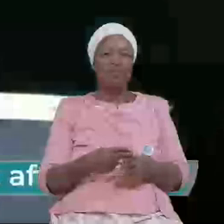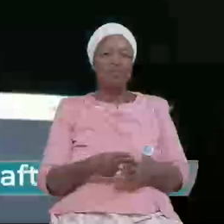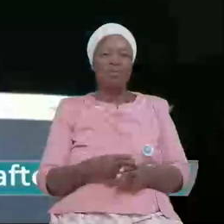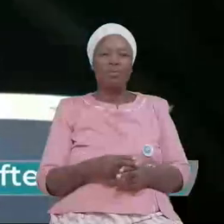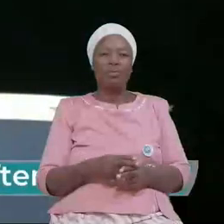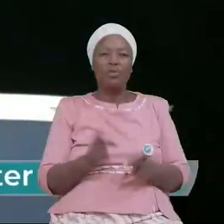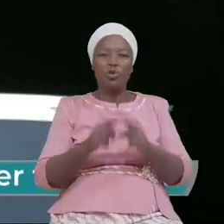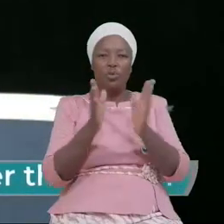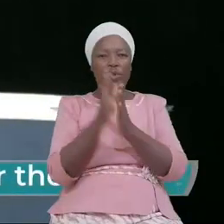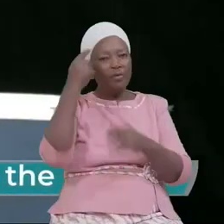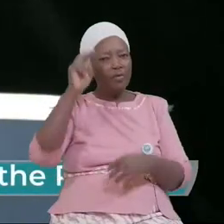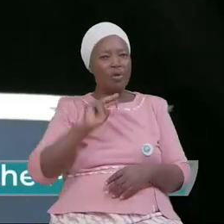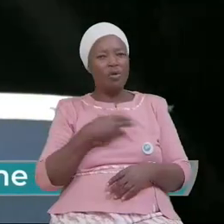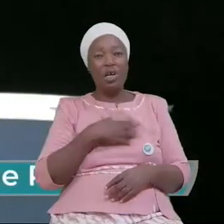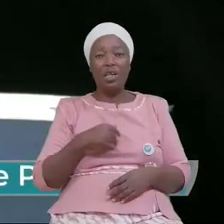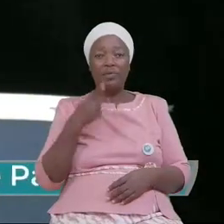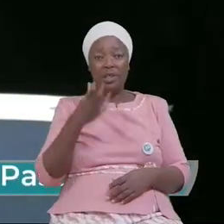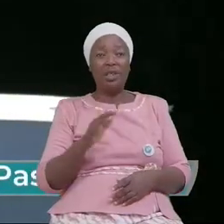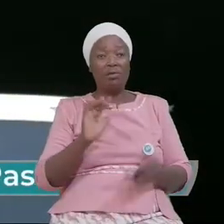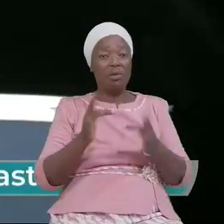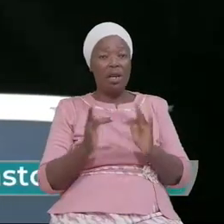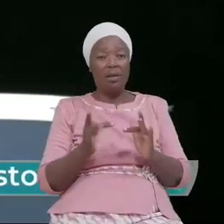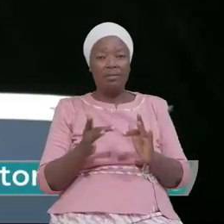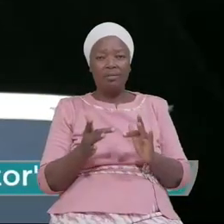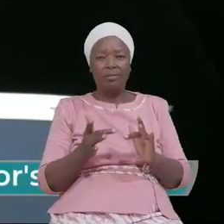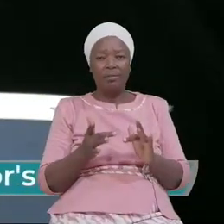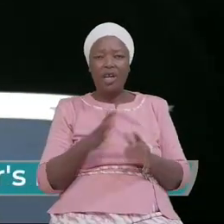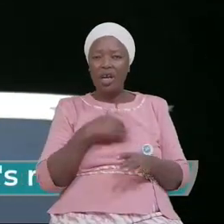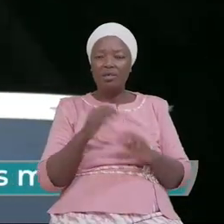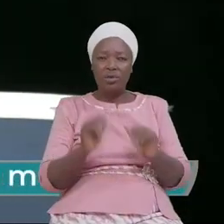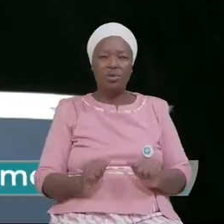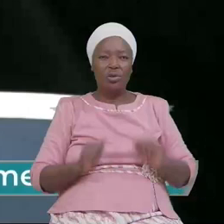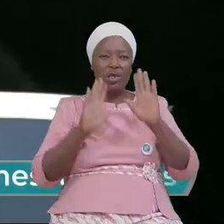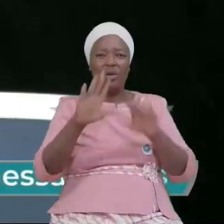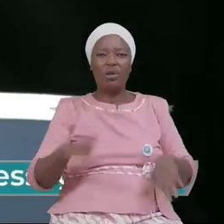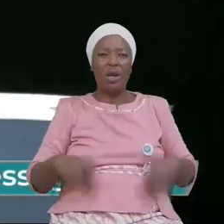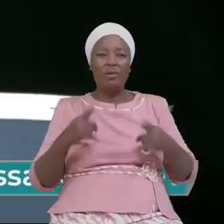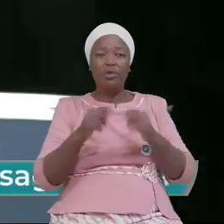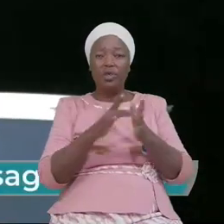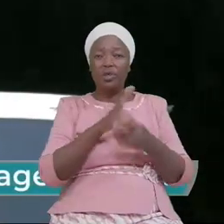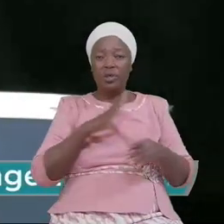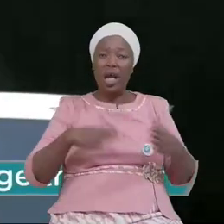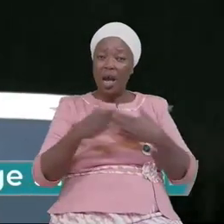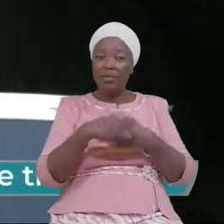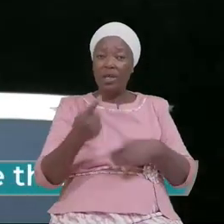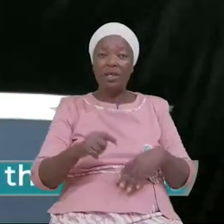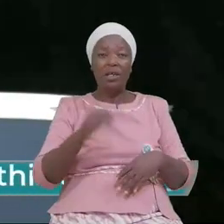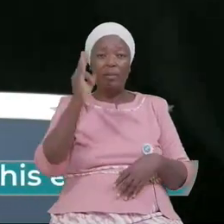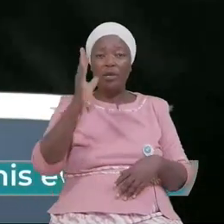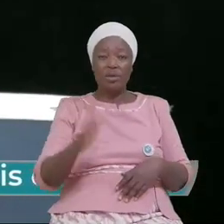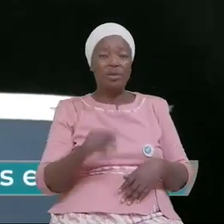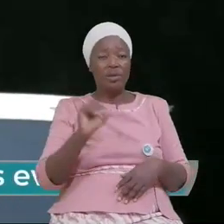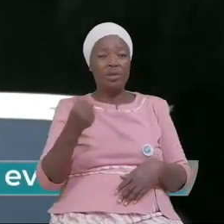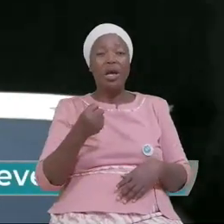Et si vous êtes en ligne et vous avez donné votre vie au Seigneur, après le message du